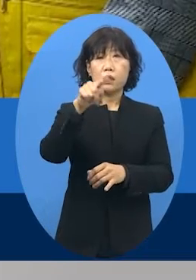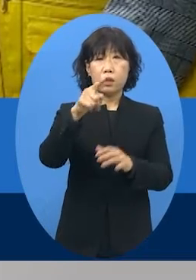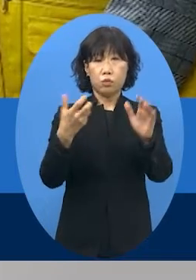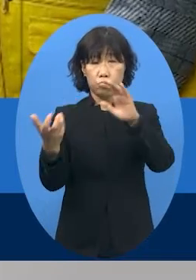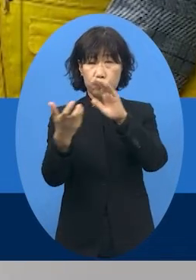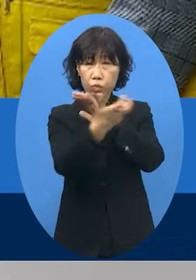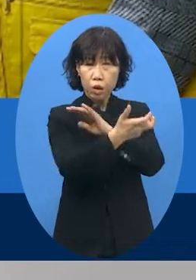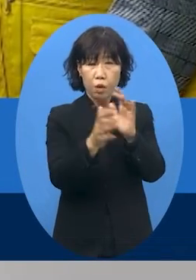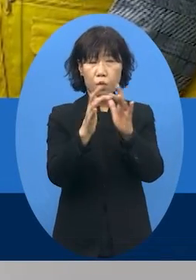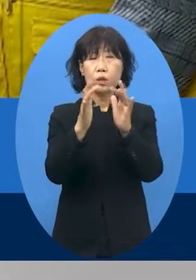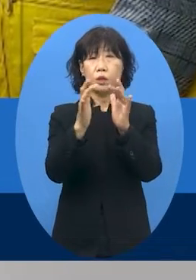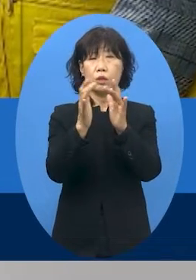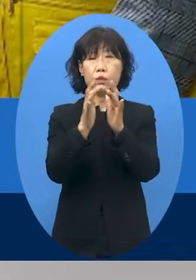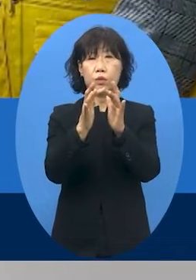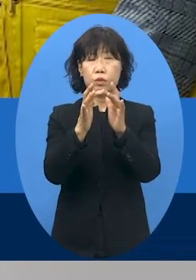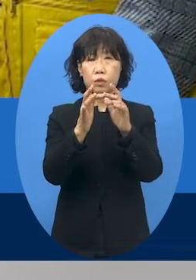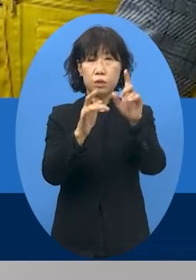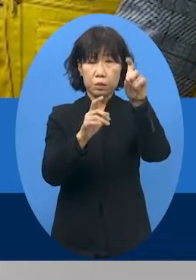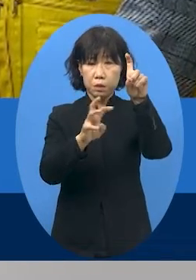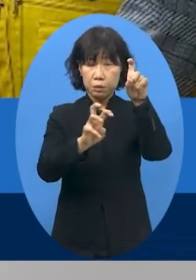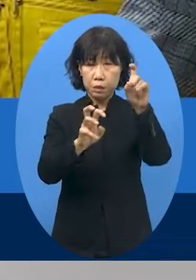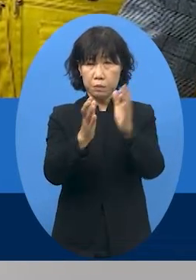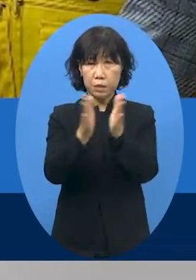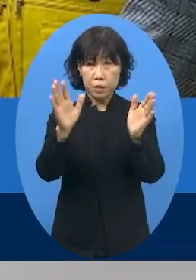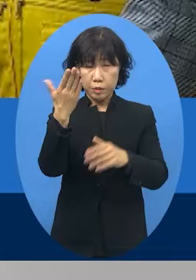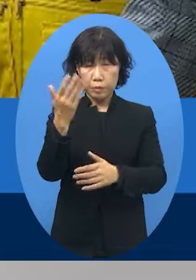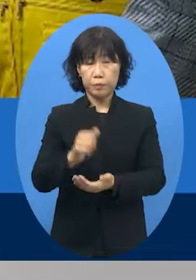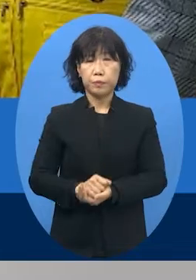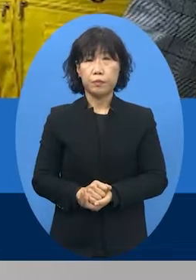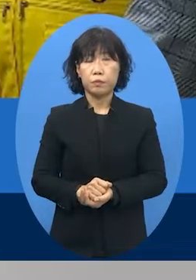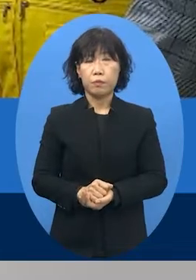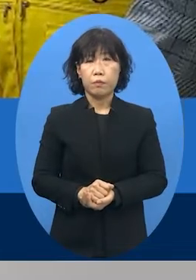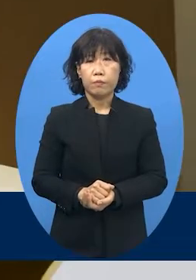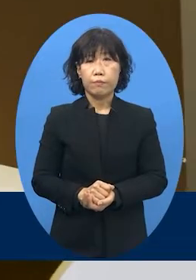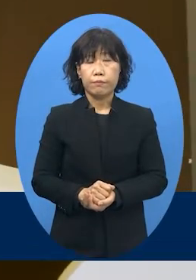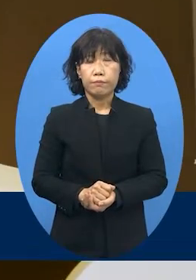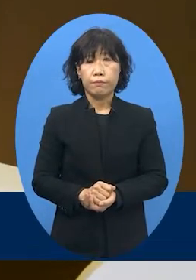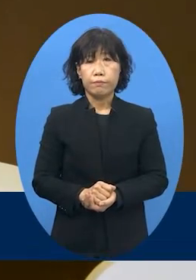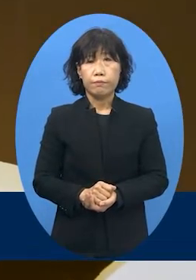센터가 12월 30일부터 온라인에서 진행되었습니다